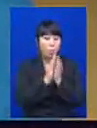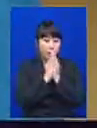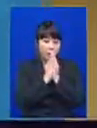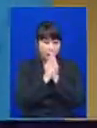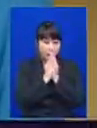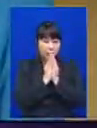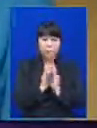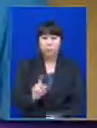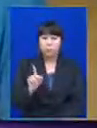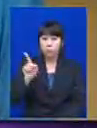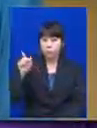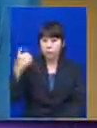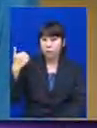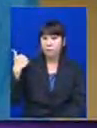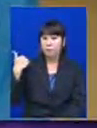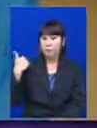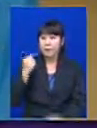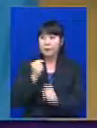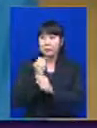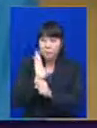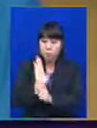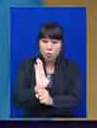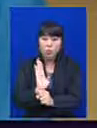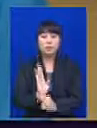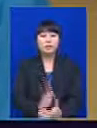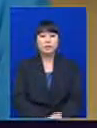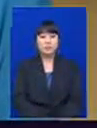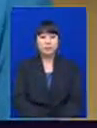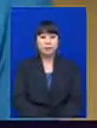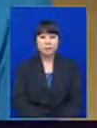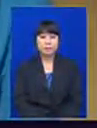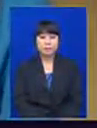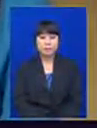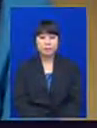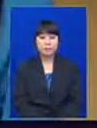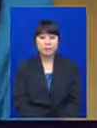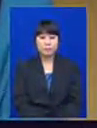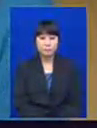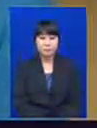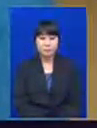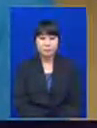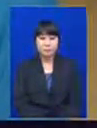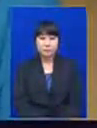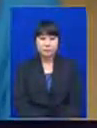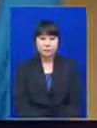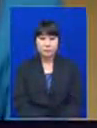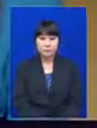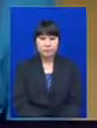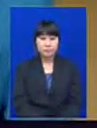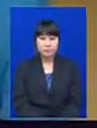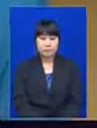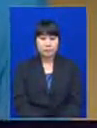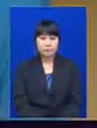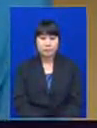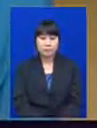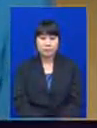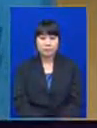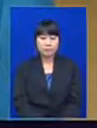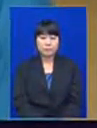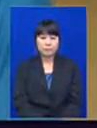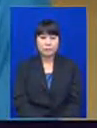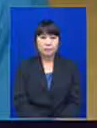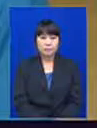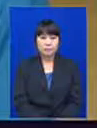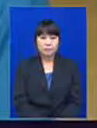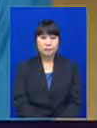งนู้นก็มีคนทำบุญอยู่ทุกคืน นะดาเบี้ยมาแต่ยัง ที่สนามอะไรนะสนามกว้างๆไงท่านนักขอท่าน